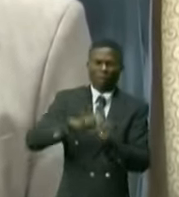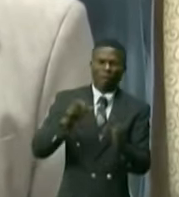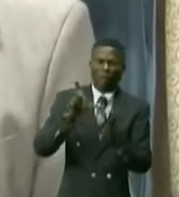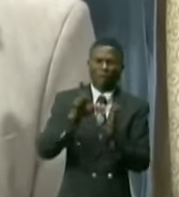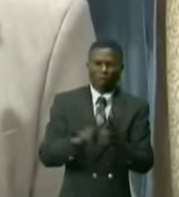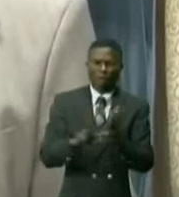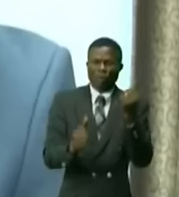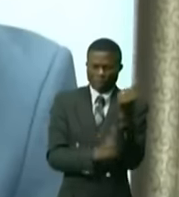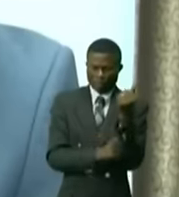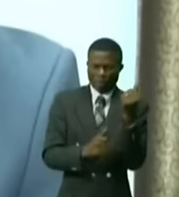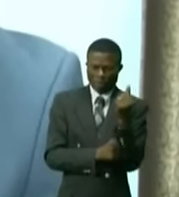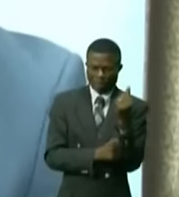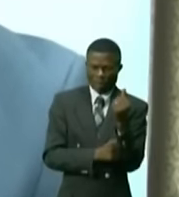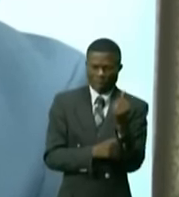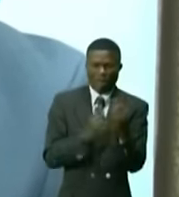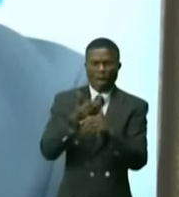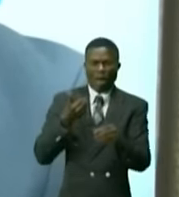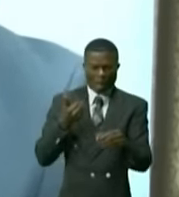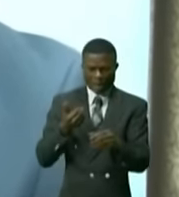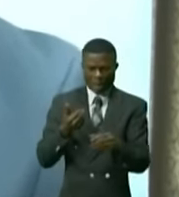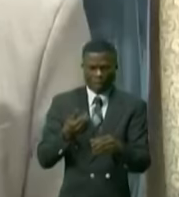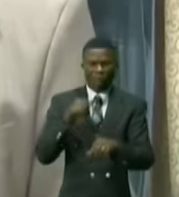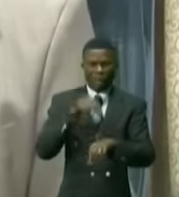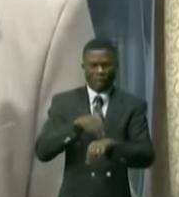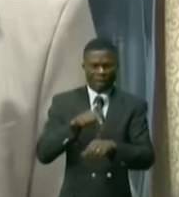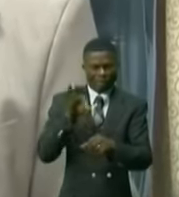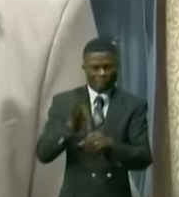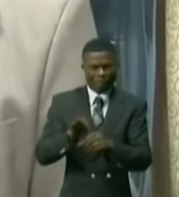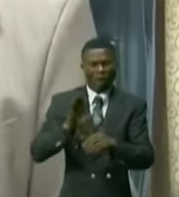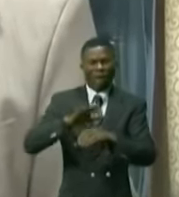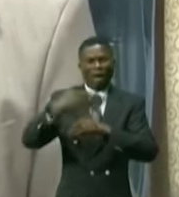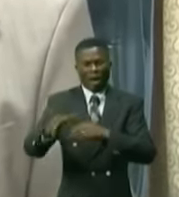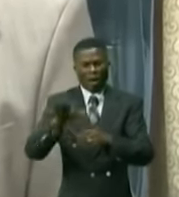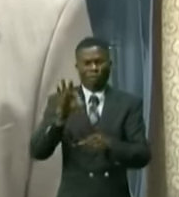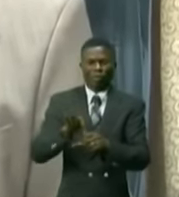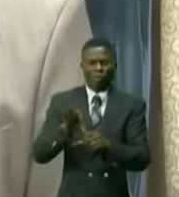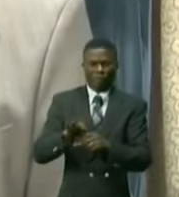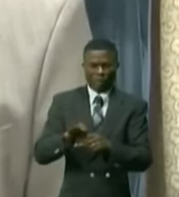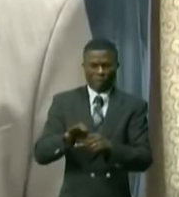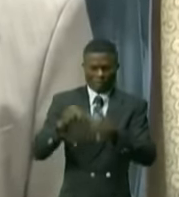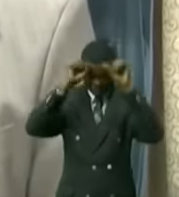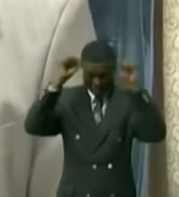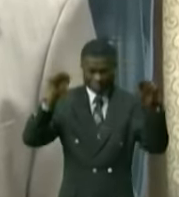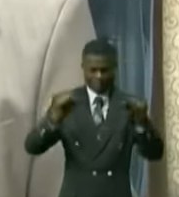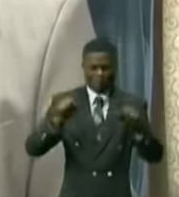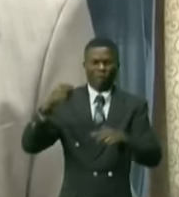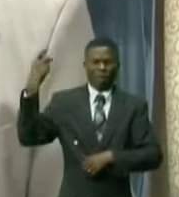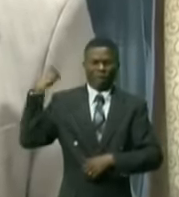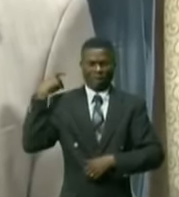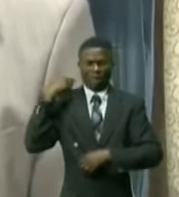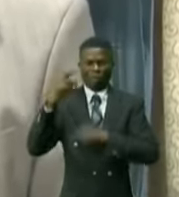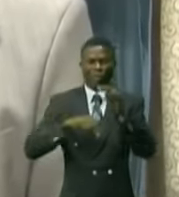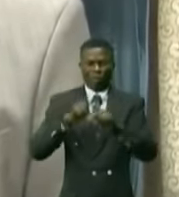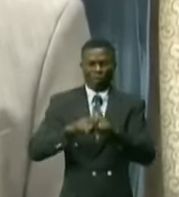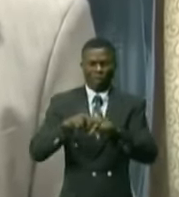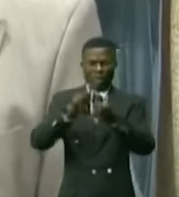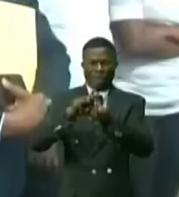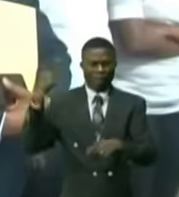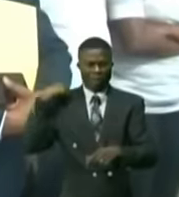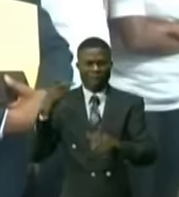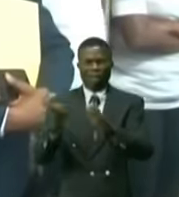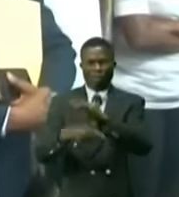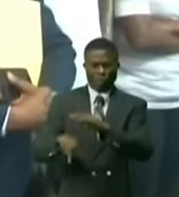l'homme avant, pendant et après les élections présidentielles, législatives, nationales et